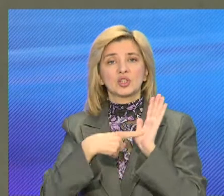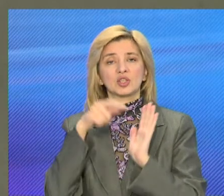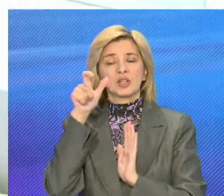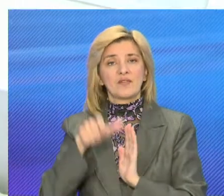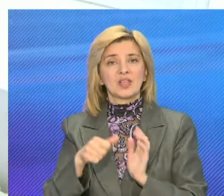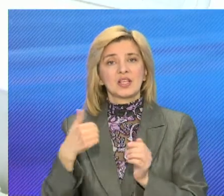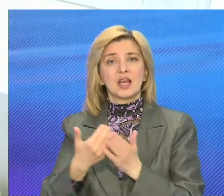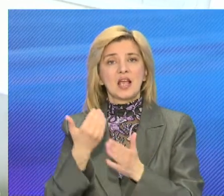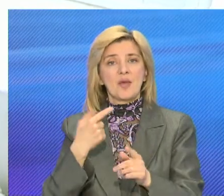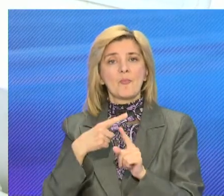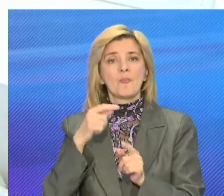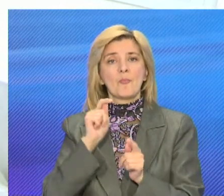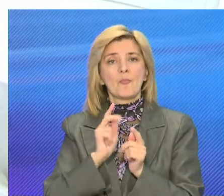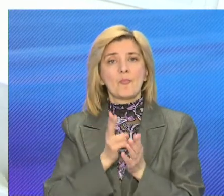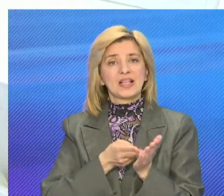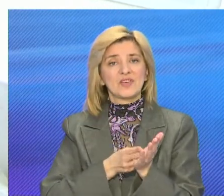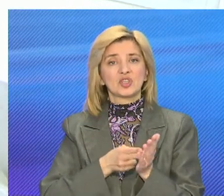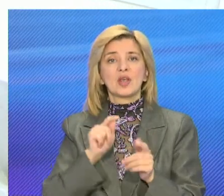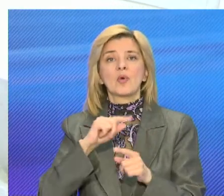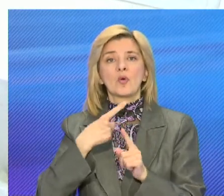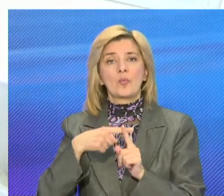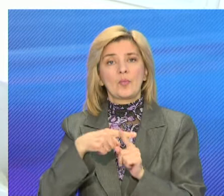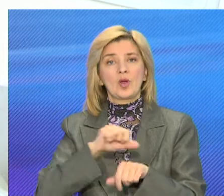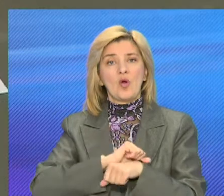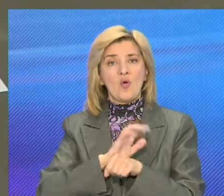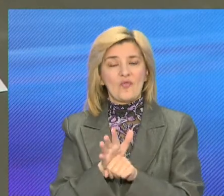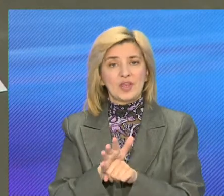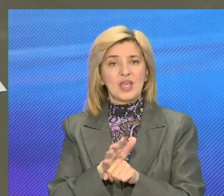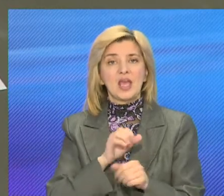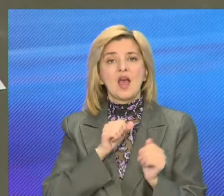подтвержденным COVID-19. За период распаўсюджвання инфекции померло